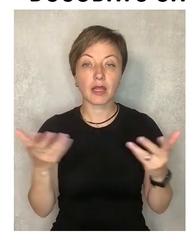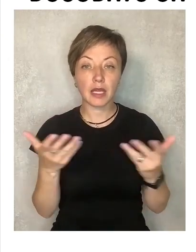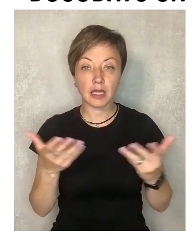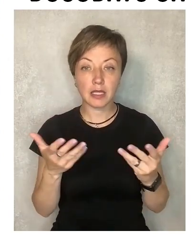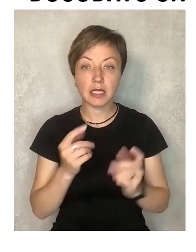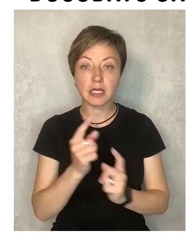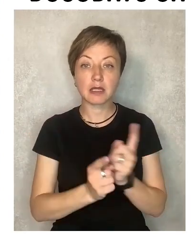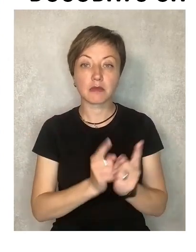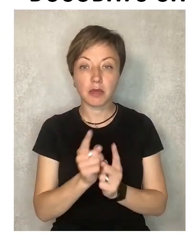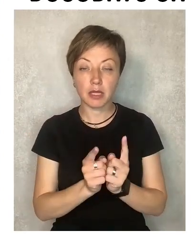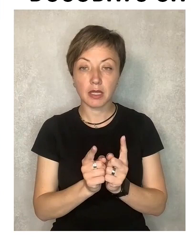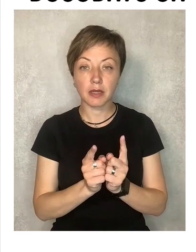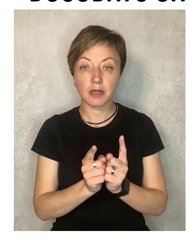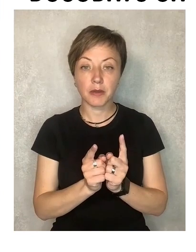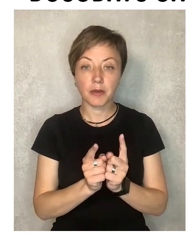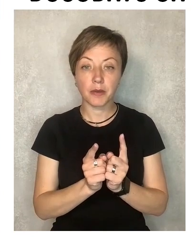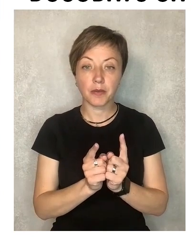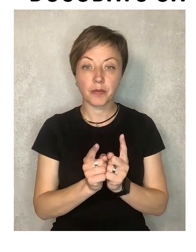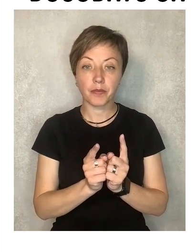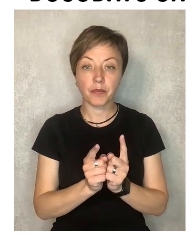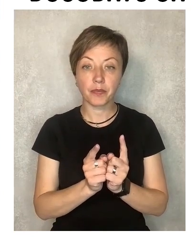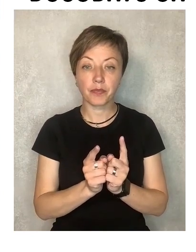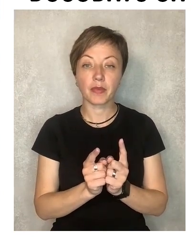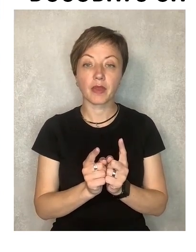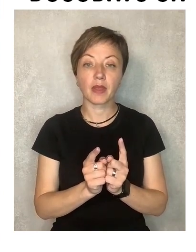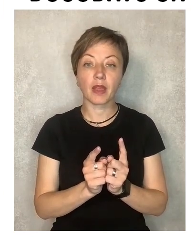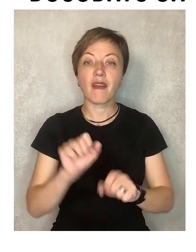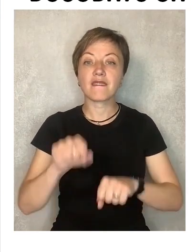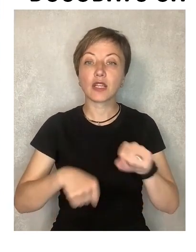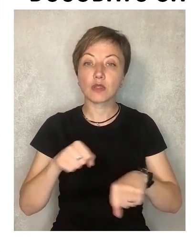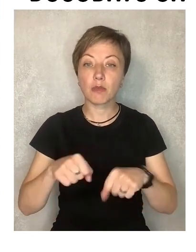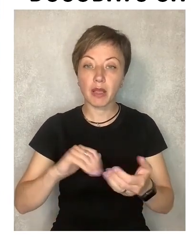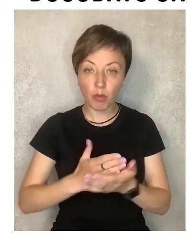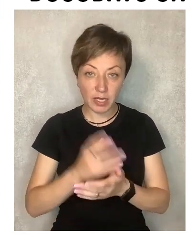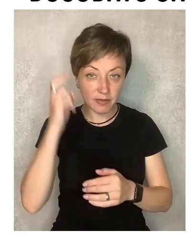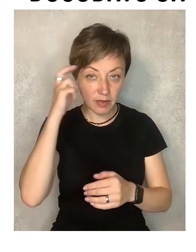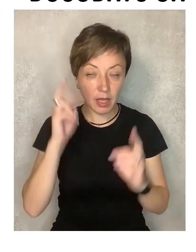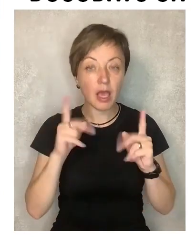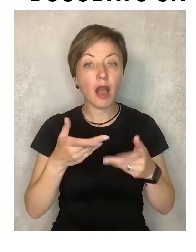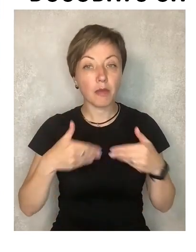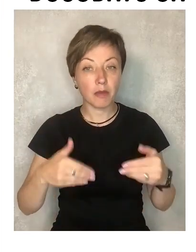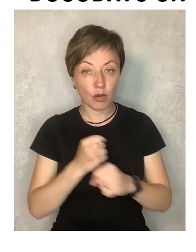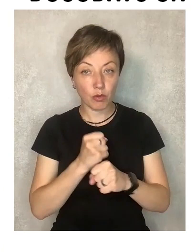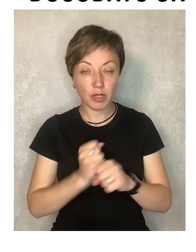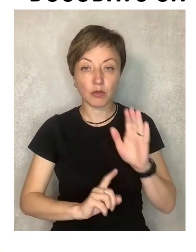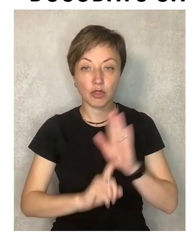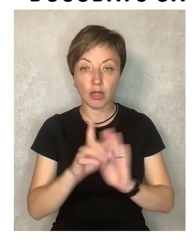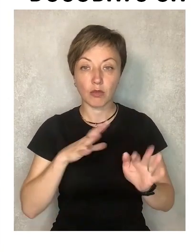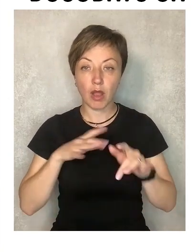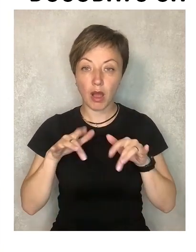в власне в велосипедній політиці в Києві, як ми робили? То була спочатку якась акція прямої